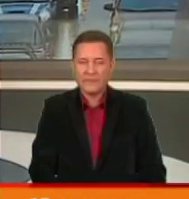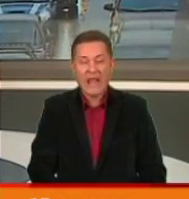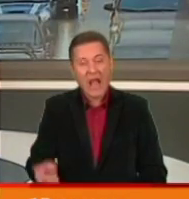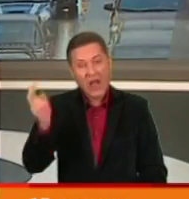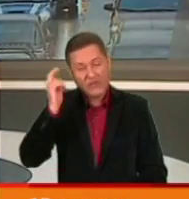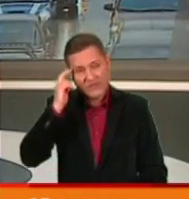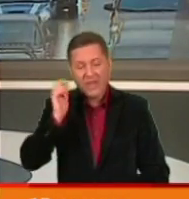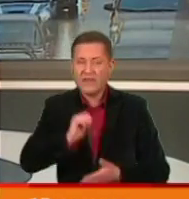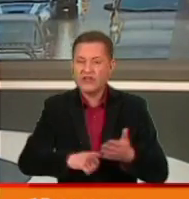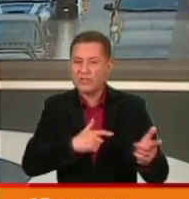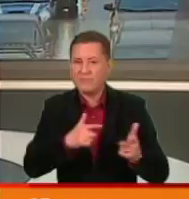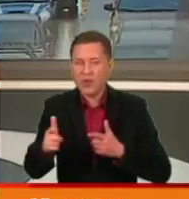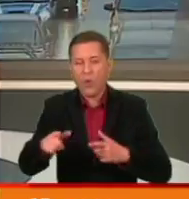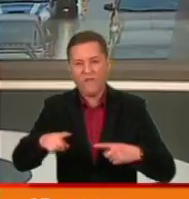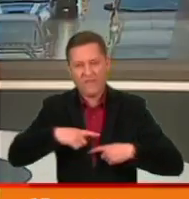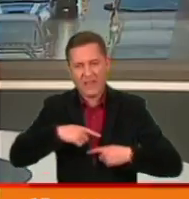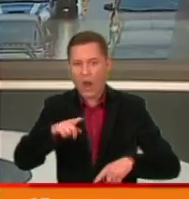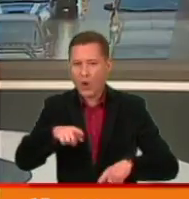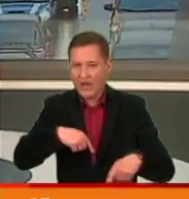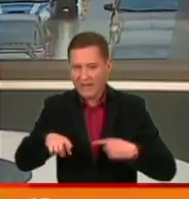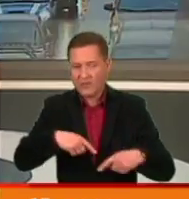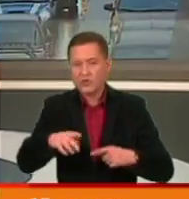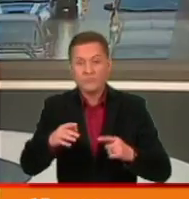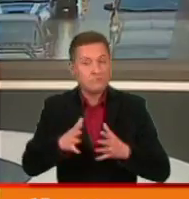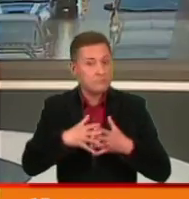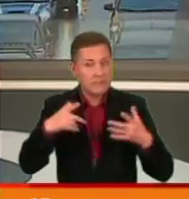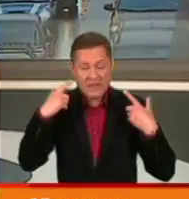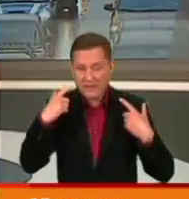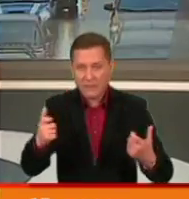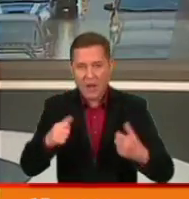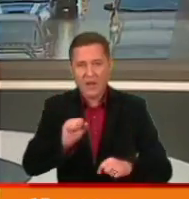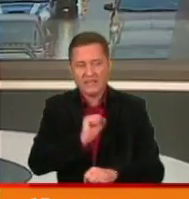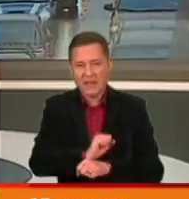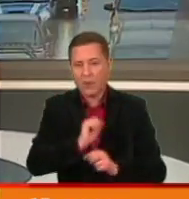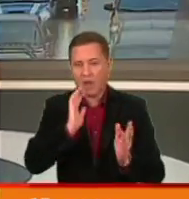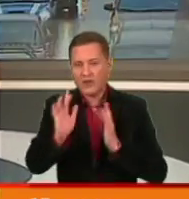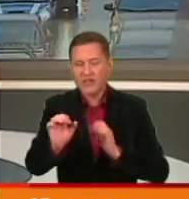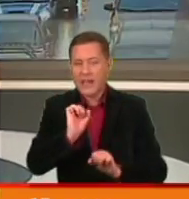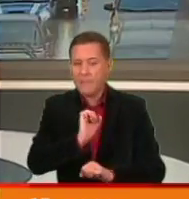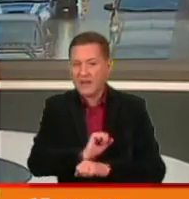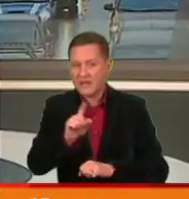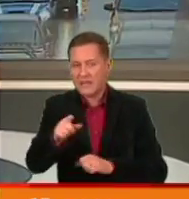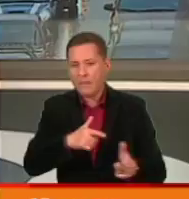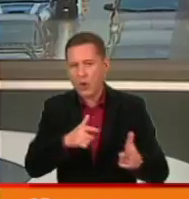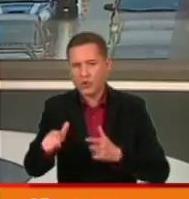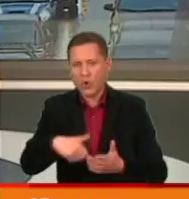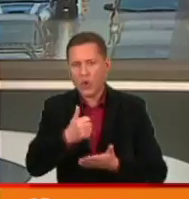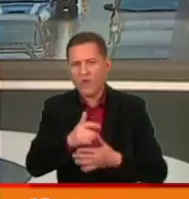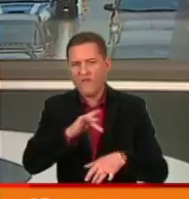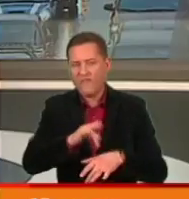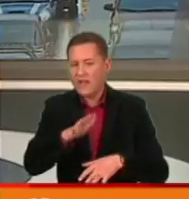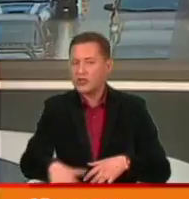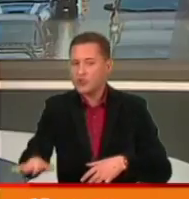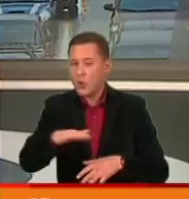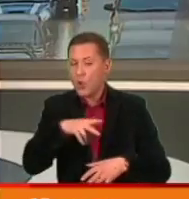У Києві через підготовку до фіналу Ліги чемпіонів дев'ятибальні затори. Хрещатик перекритий, бо там готують головну фан-зону.